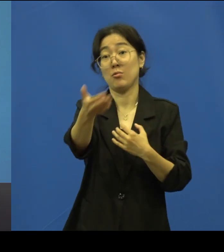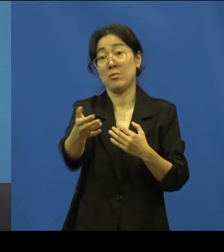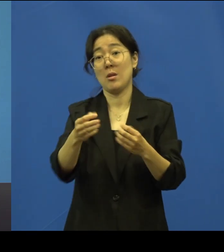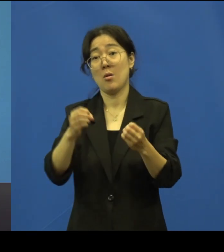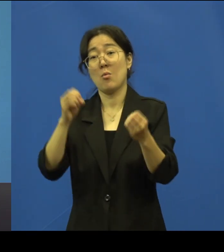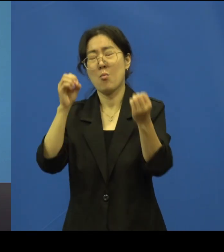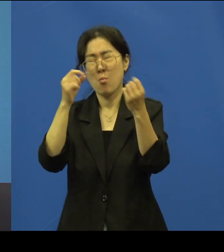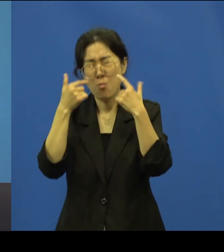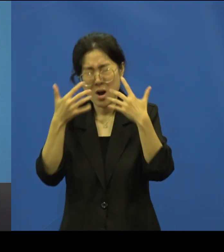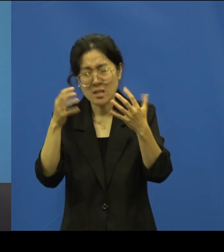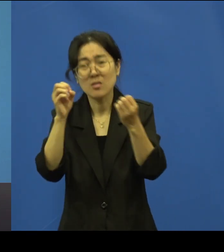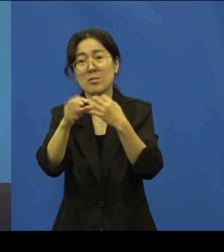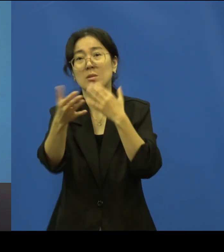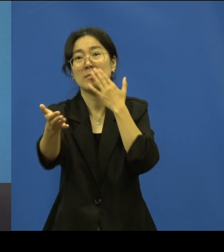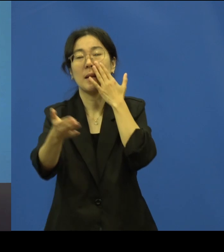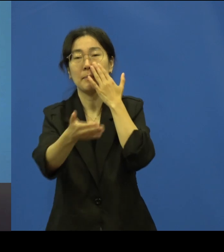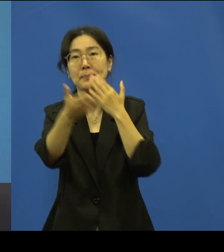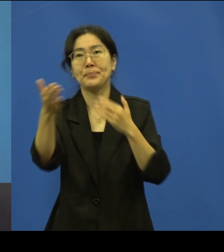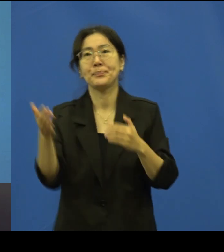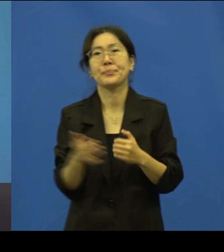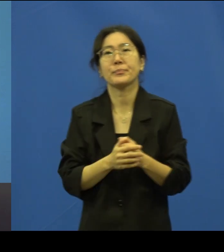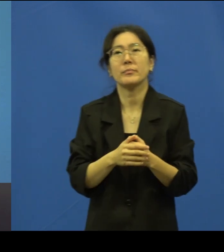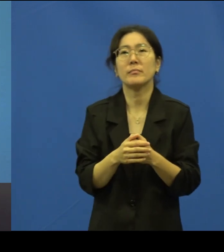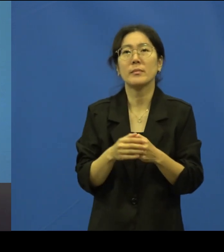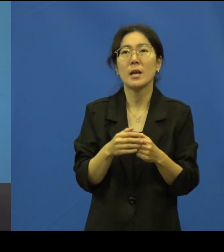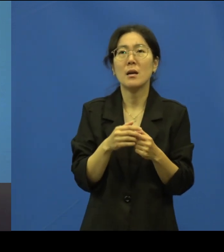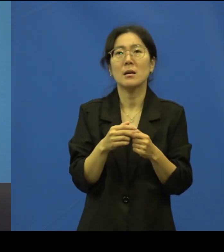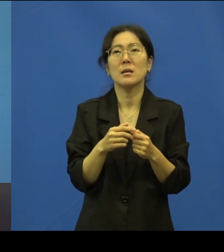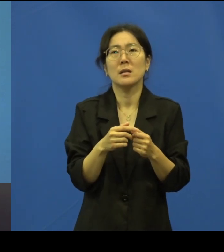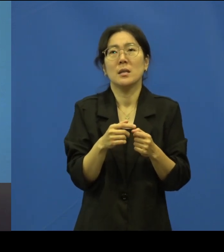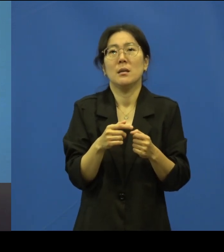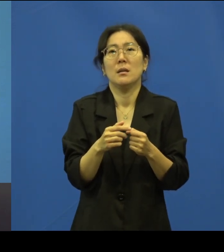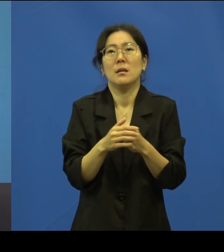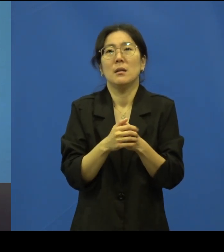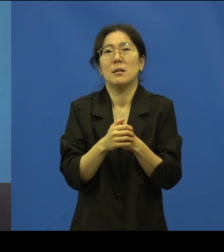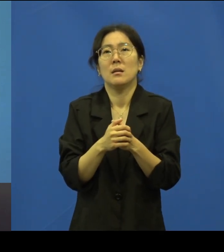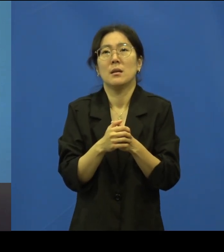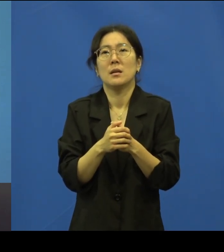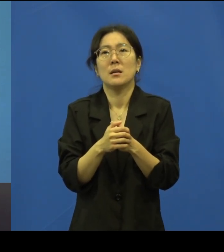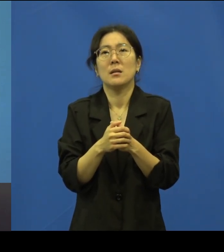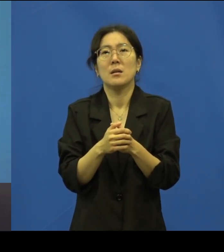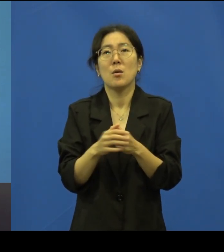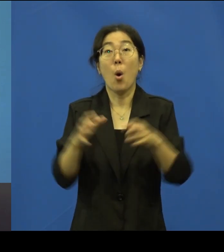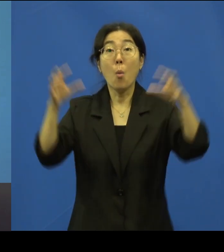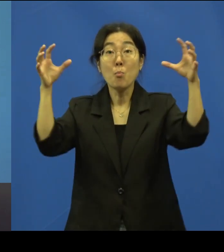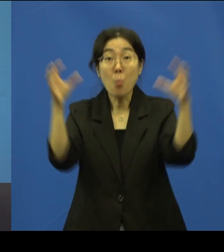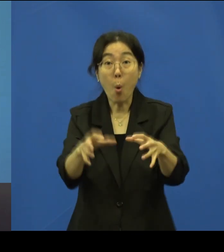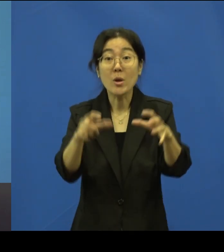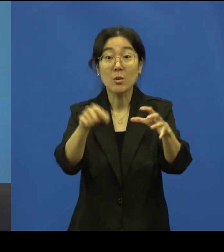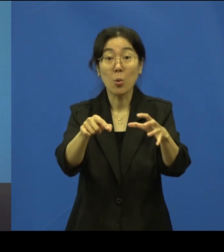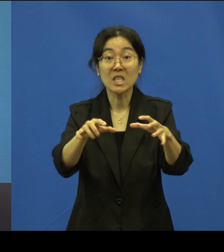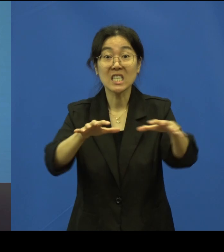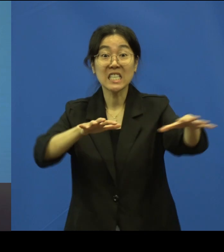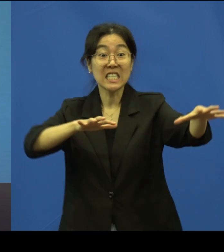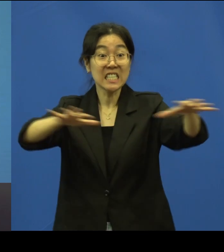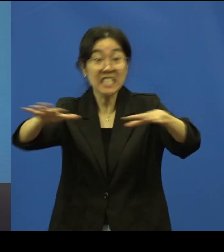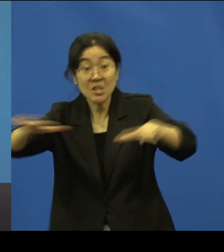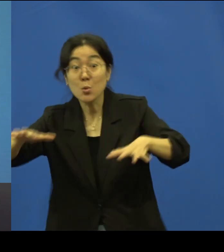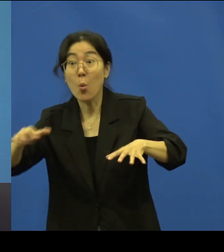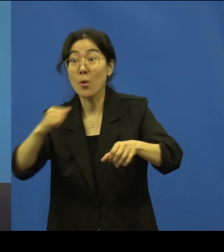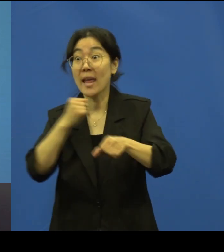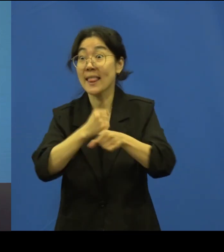곳이 진동하더니 무리가 다 성령이 충만하여 담대히 하나님의 말씀을 전하니라. 여기 보세요. 모인 곳이 진동했다고